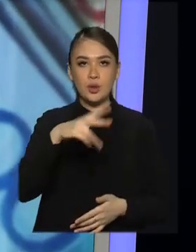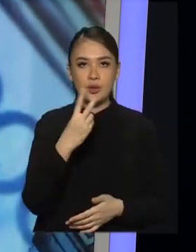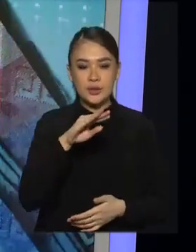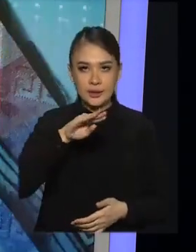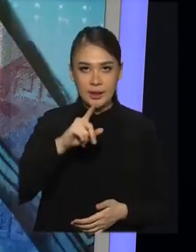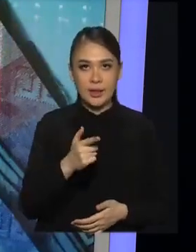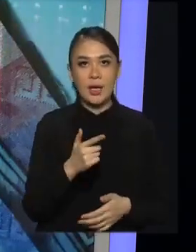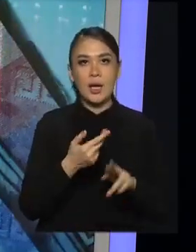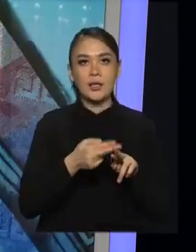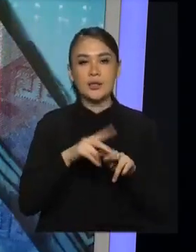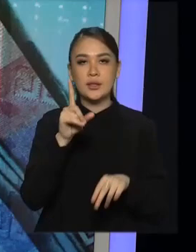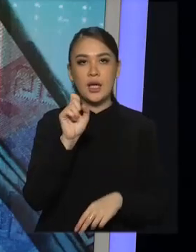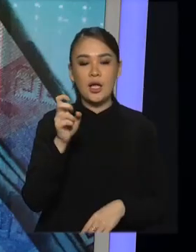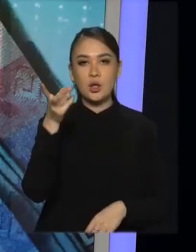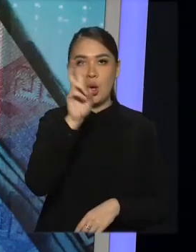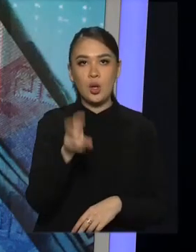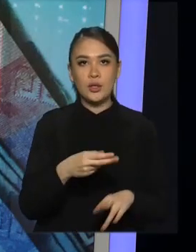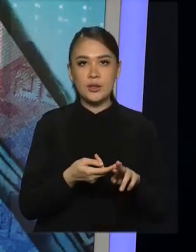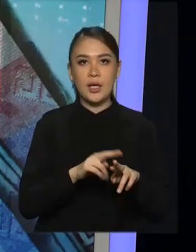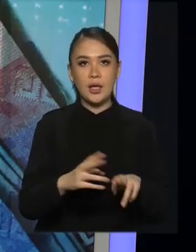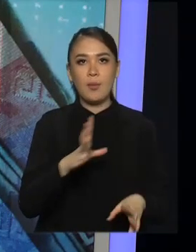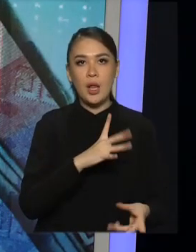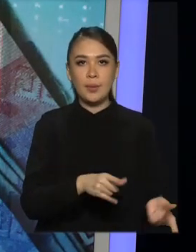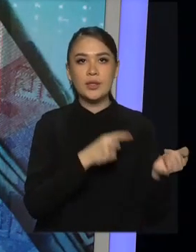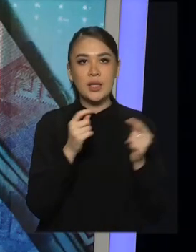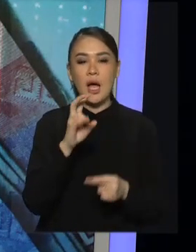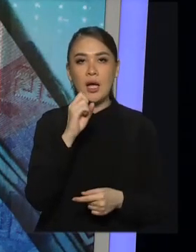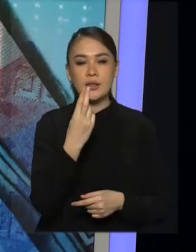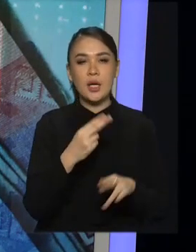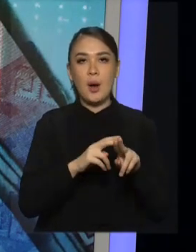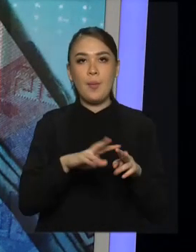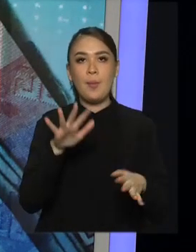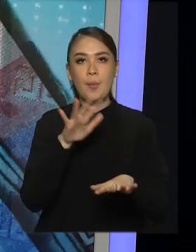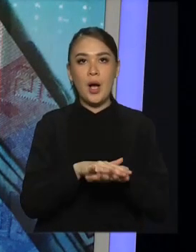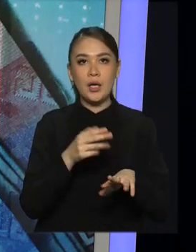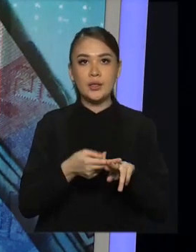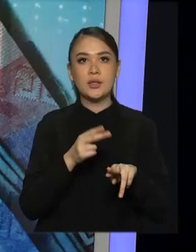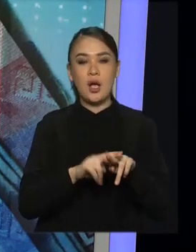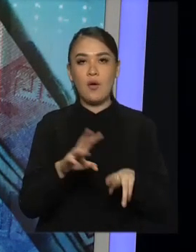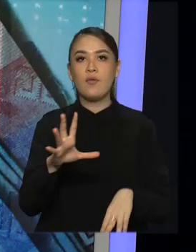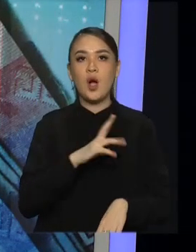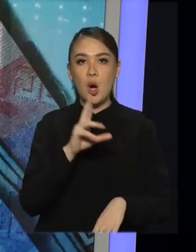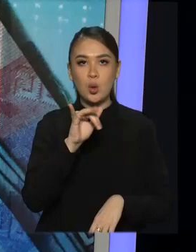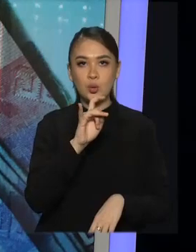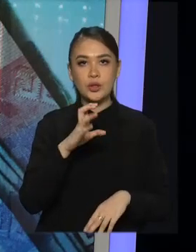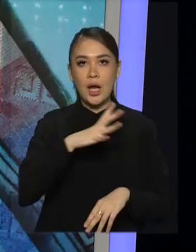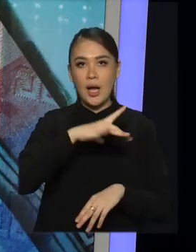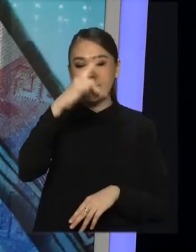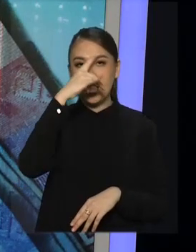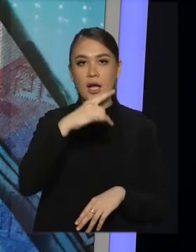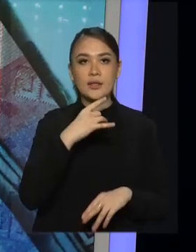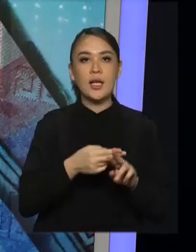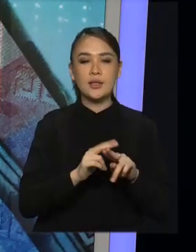452,7 тенге за доллар. Такие данные приводит Национальный банк. Эксперты связали волатильность курса казахстанской валюты